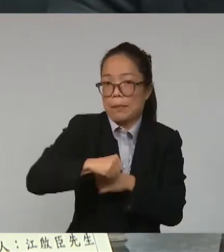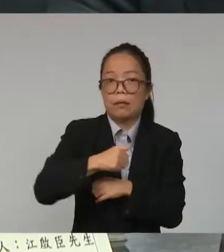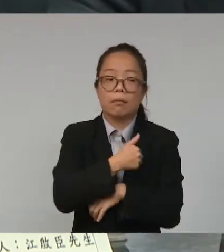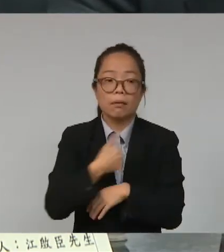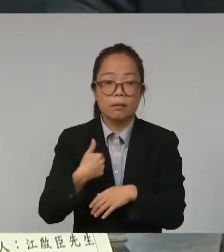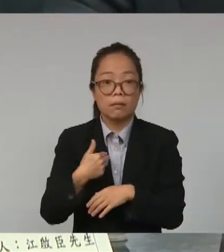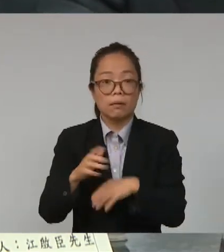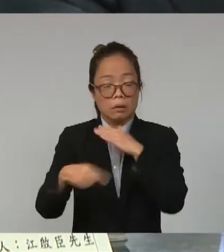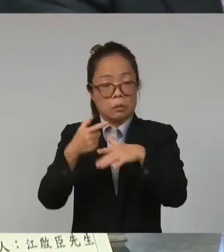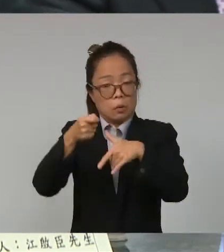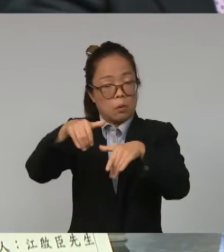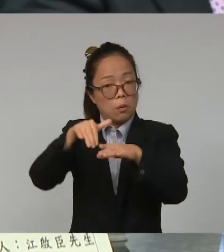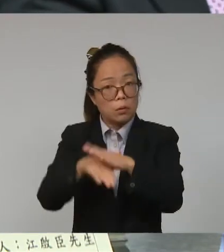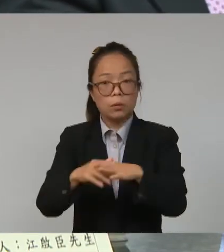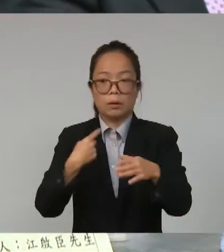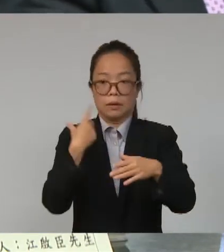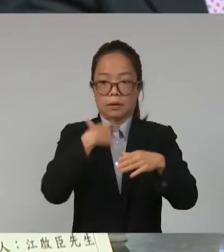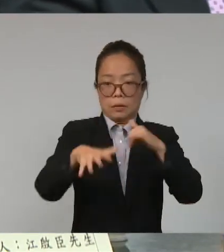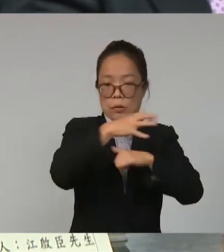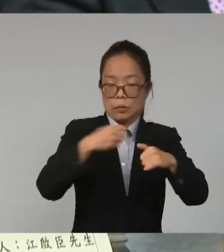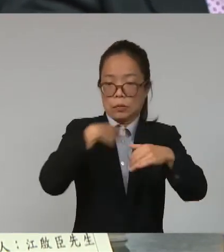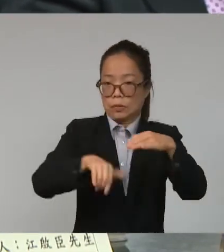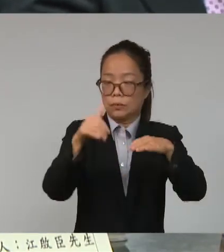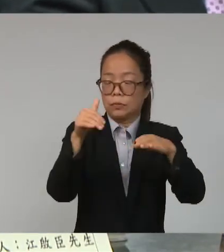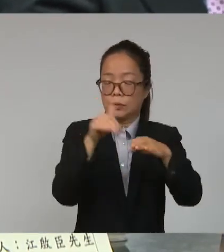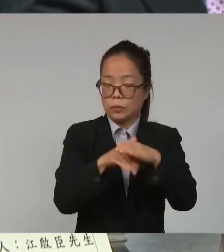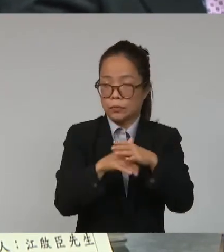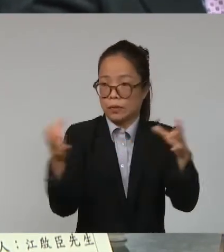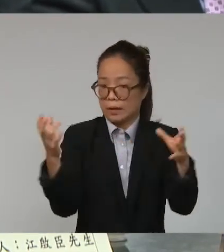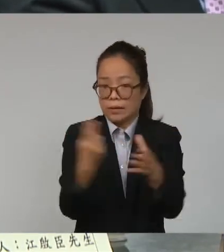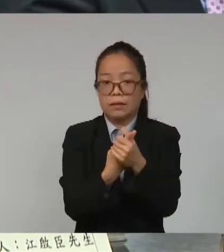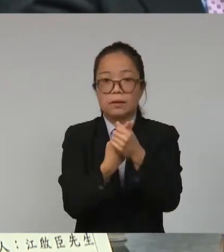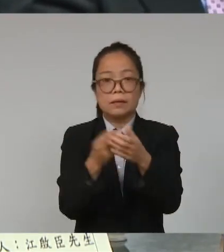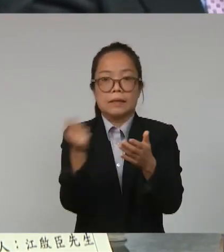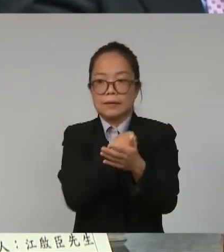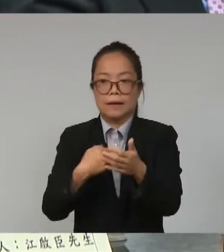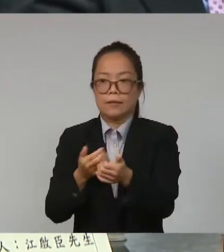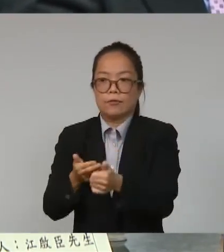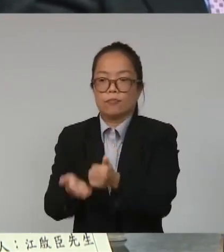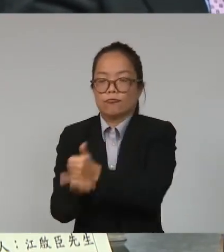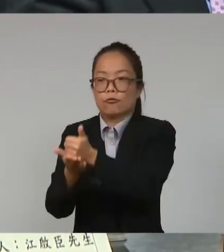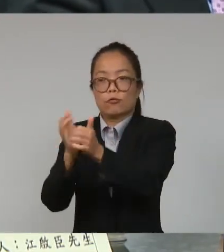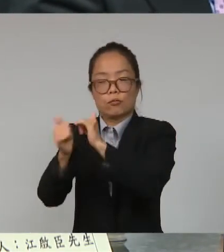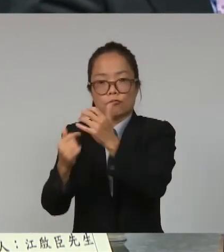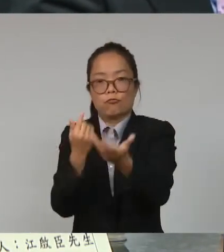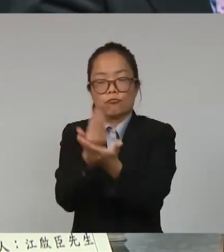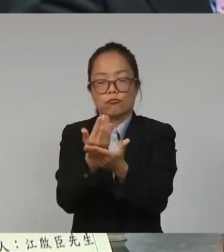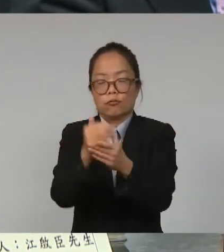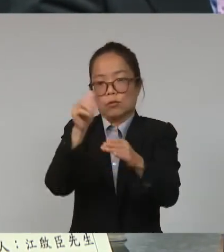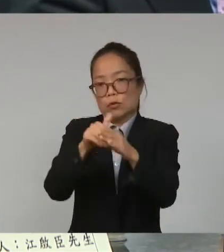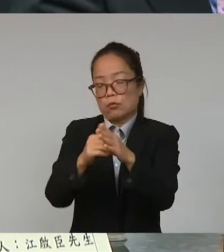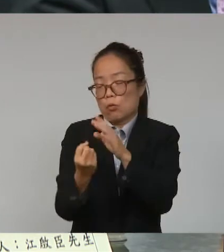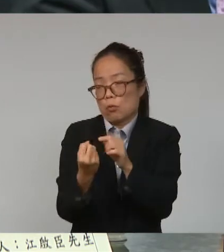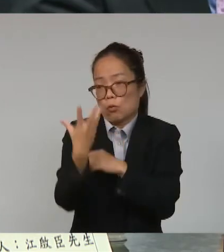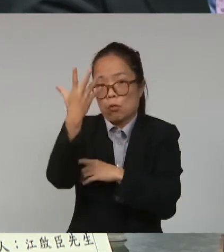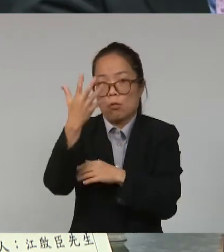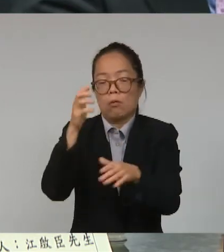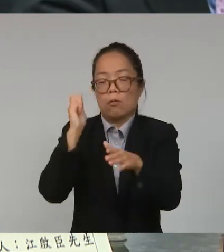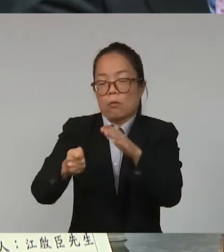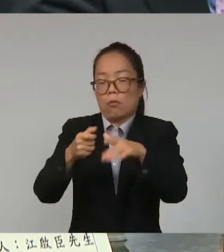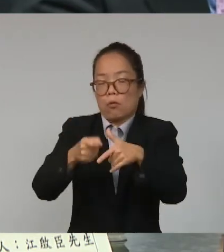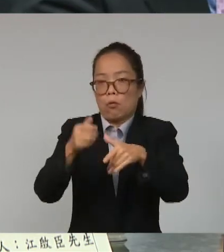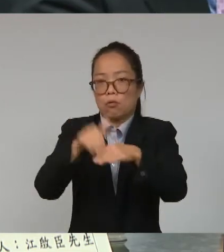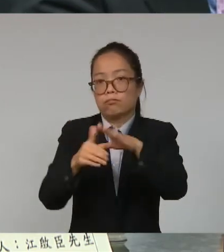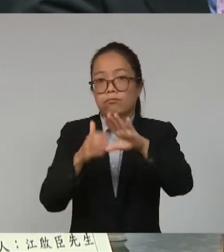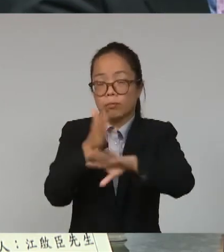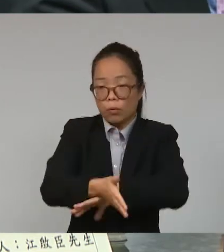让公投与选举合并举办，才能提高参与，让公投过关，让民意得以真正